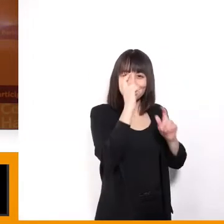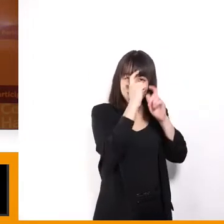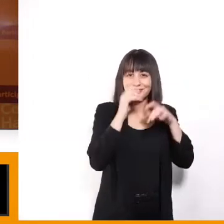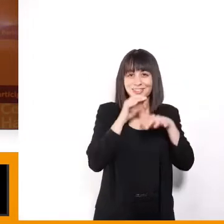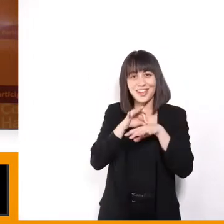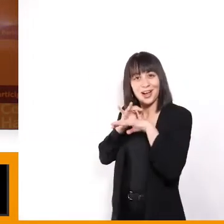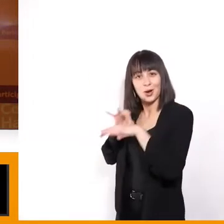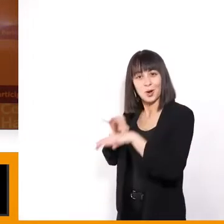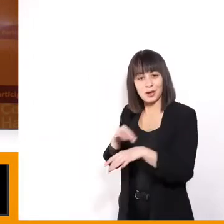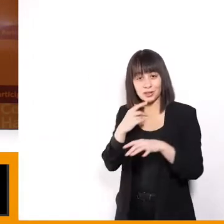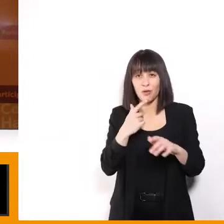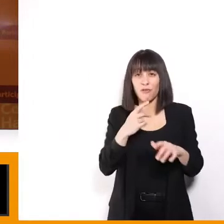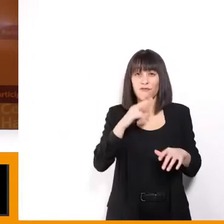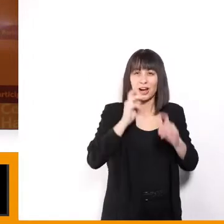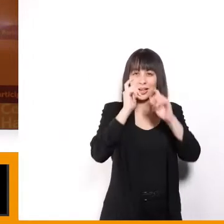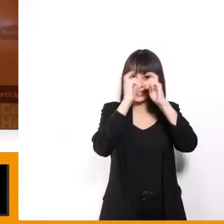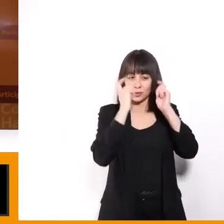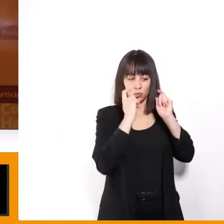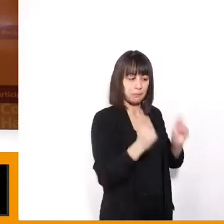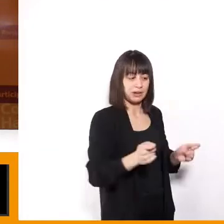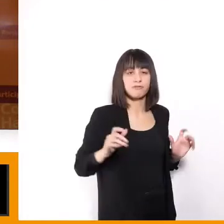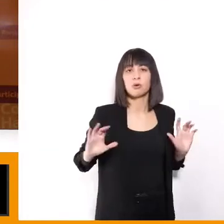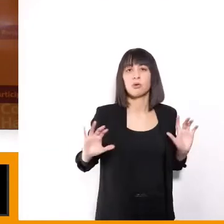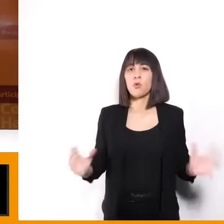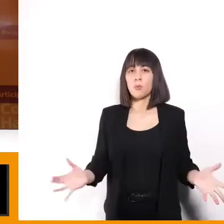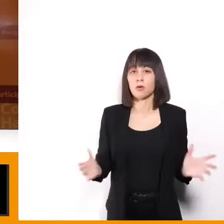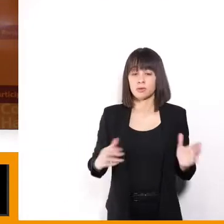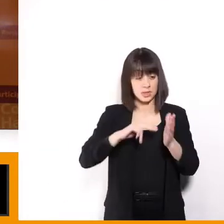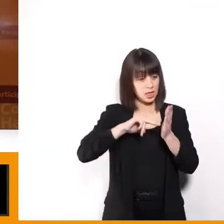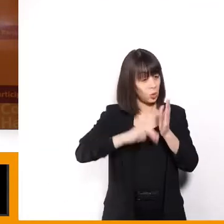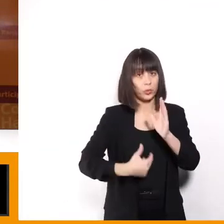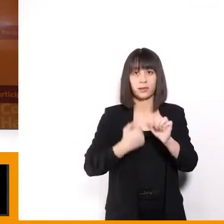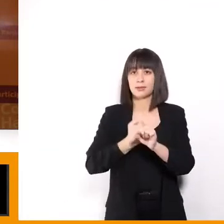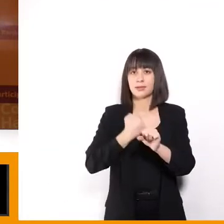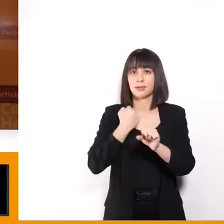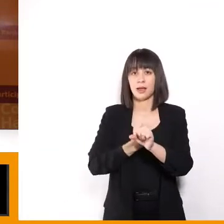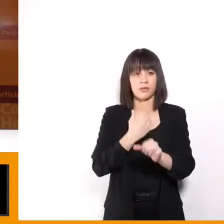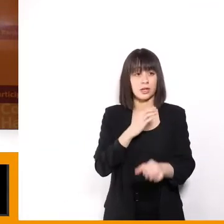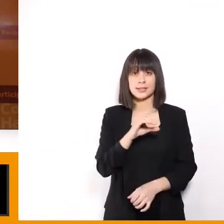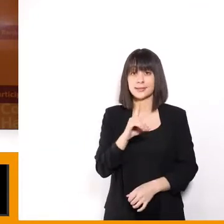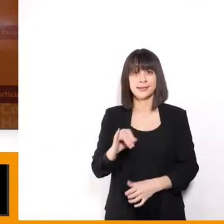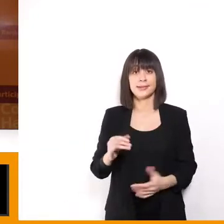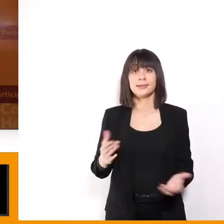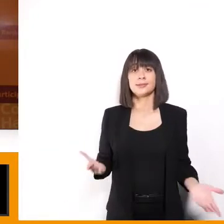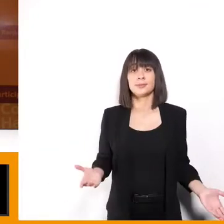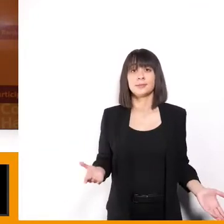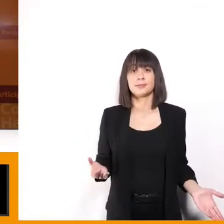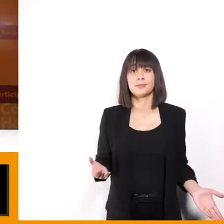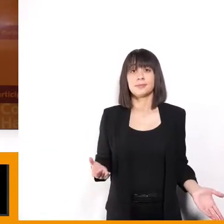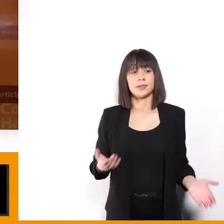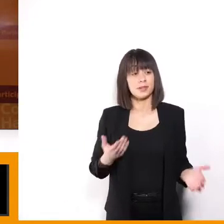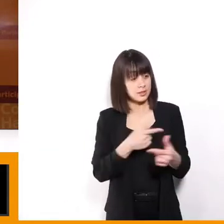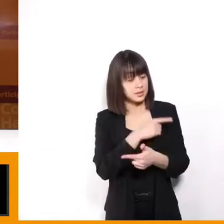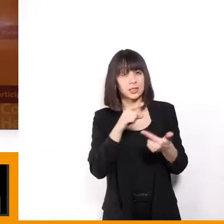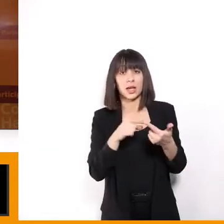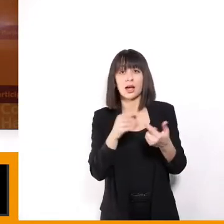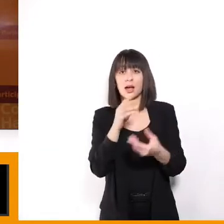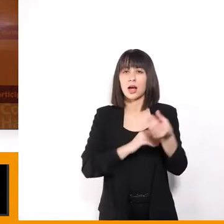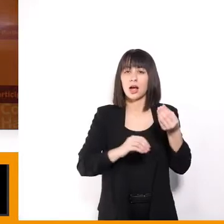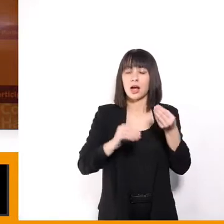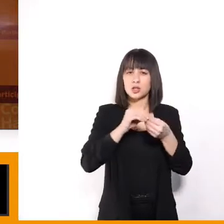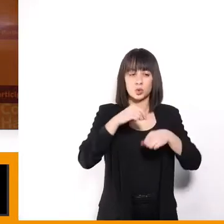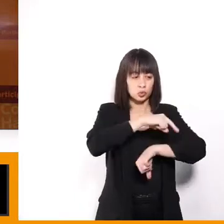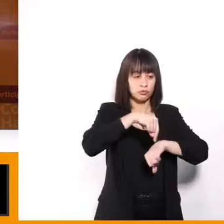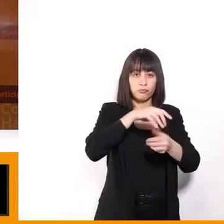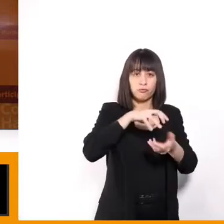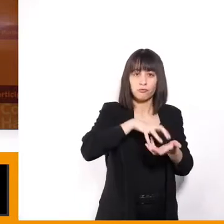la pérennité, d'avoir des contrats de travail, je dirais, avec une durée indéterminée. C'est la capacité réellement d'avoir un volume d'heures et un niveau